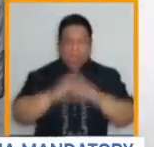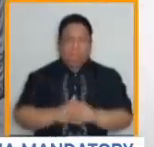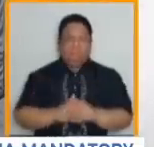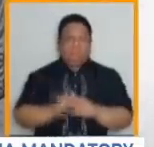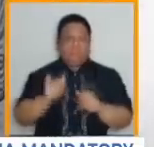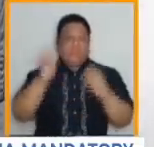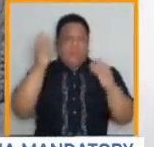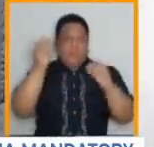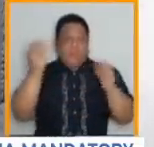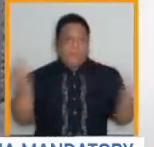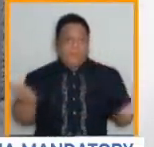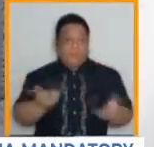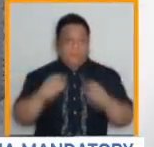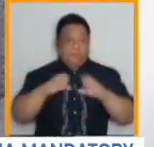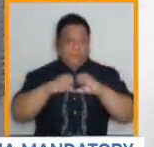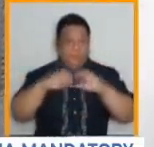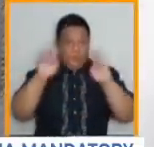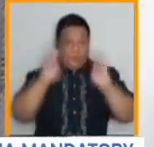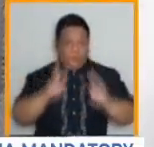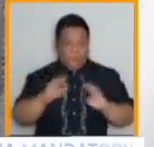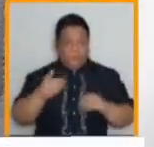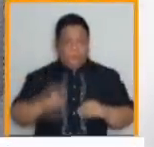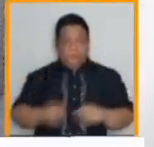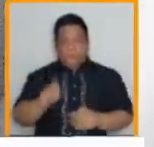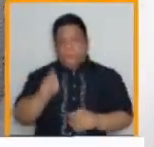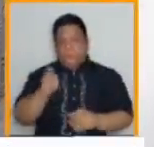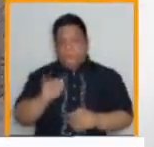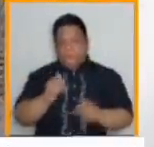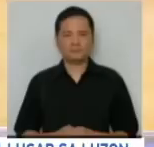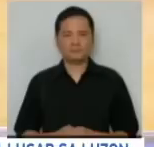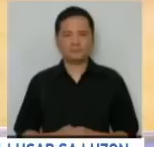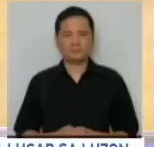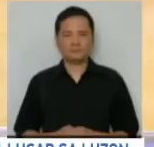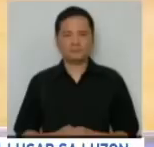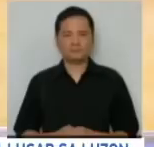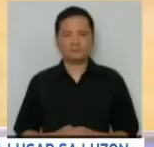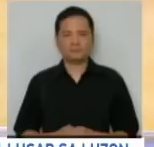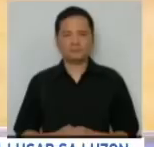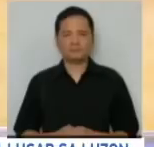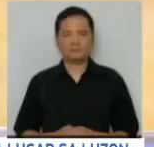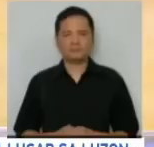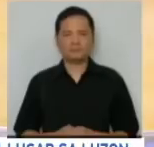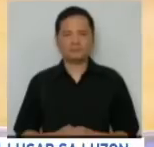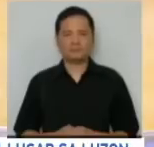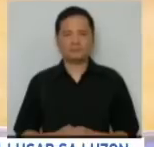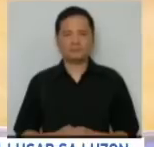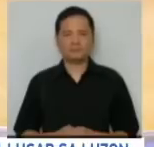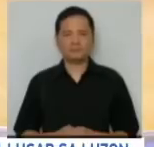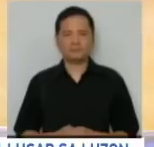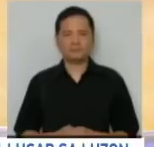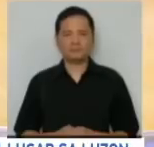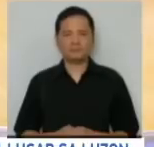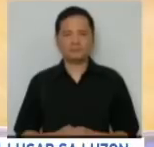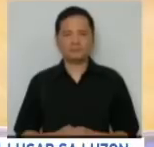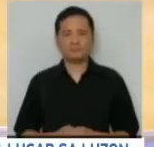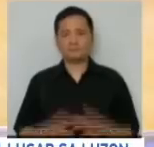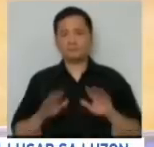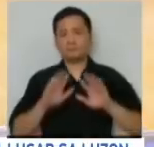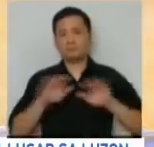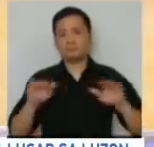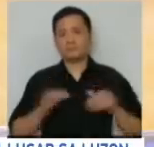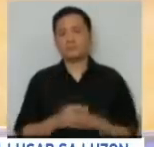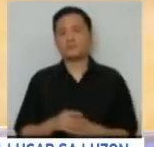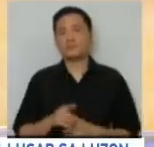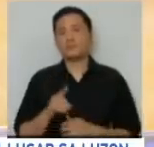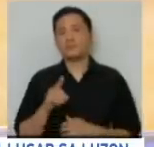Cruz, magplano para sigurado. Serbisyong totoo ng GMA News. Aabot sa mahigit 1 milyong pisong halaga ng umano'y illegal na